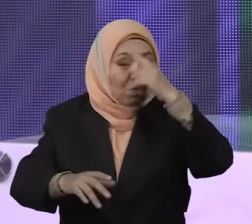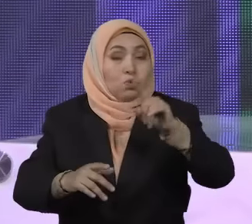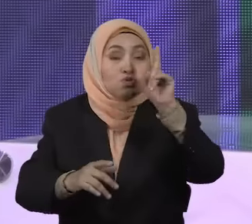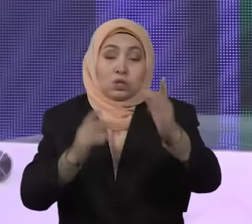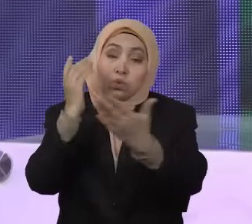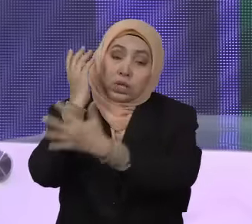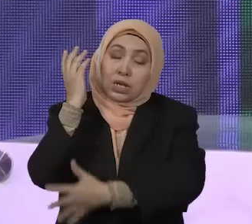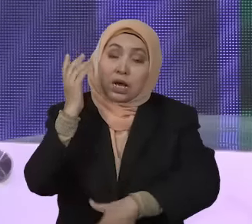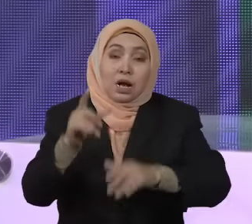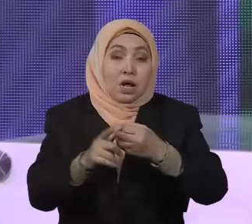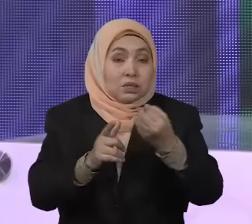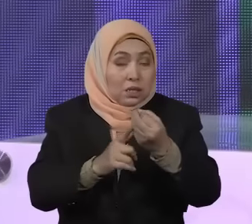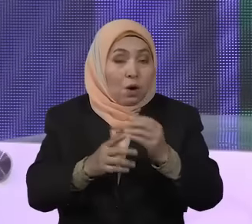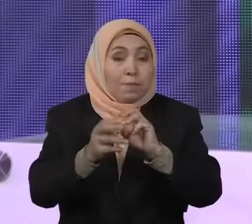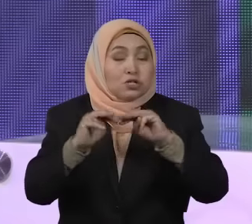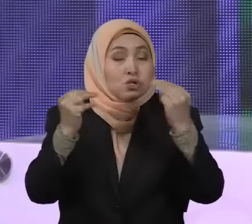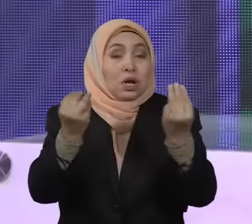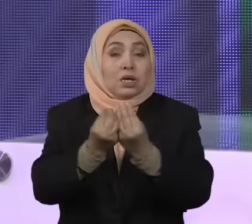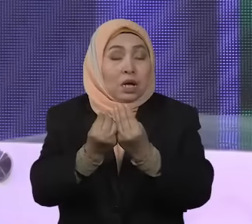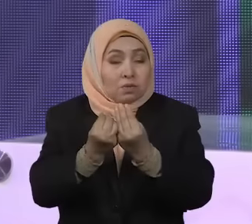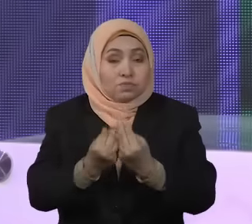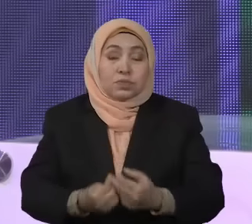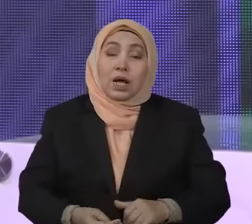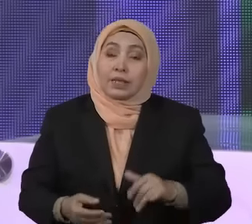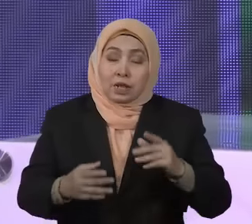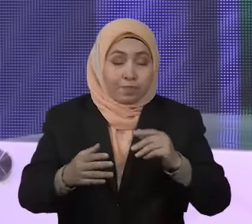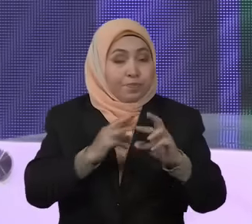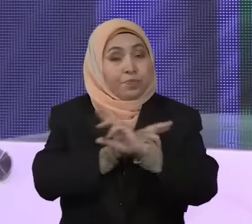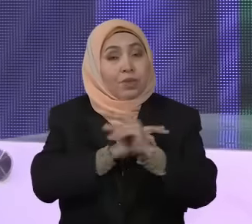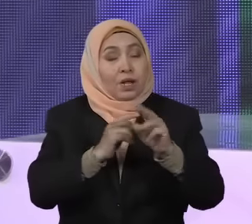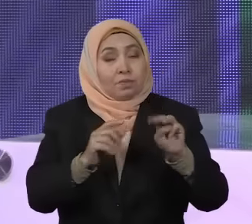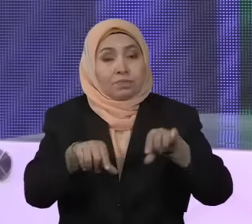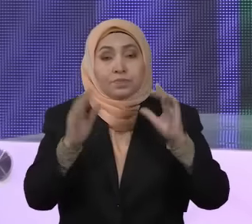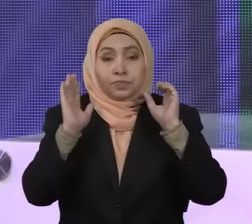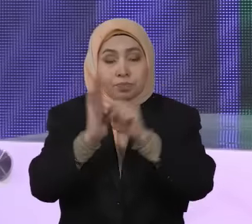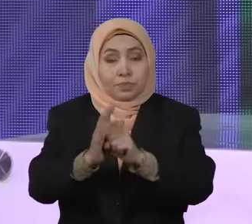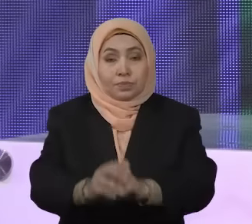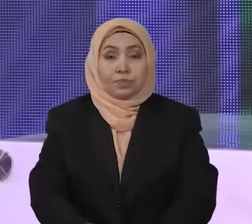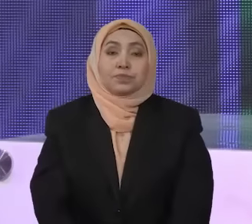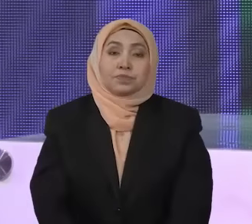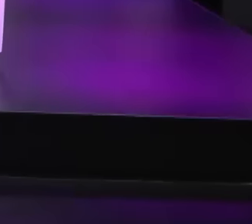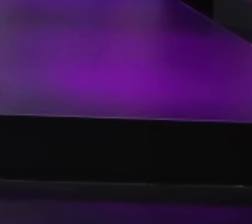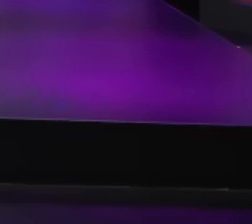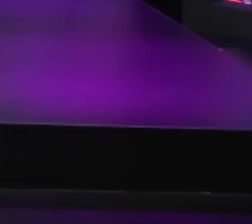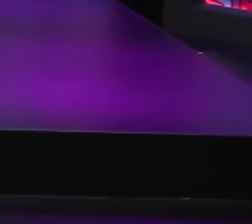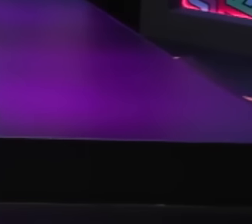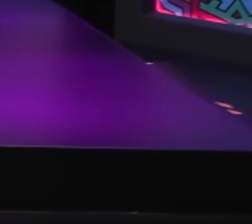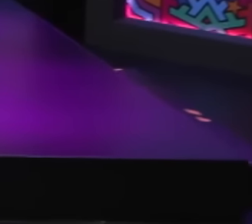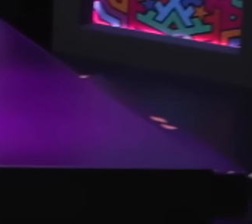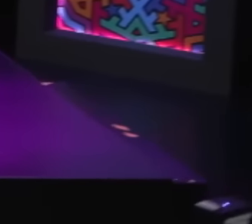sebuah negara ataupun masyarakat yang besar. Kita berehat sebentar, My Quran Time, Quran Salat Infaq, insyaAllah.